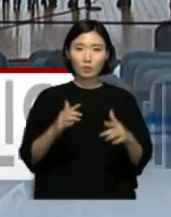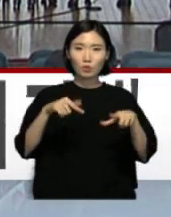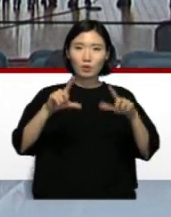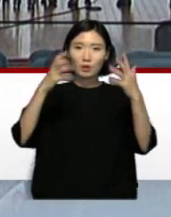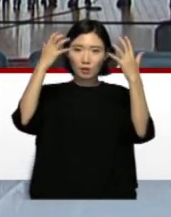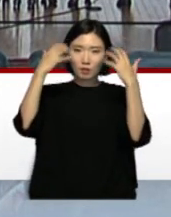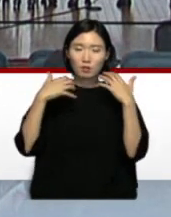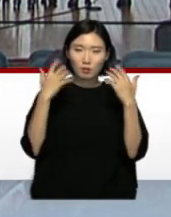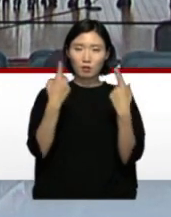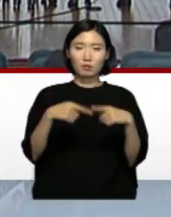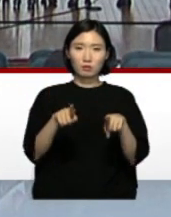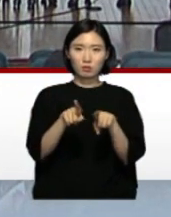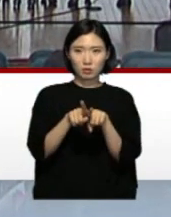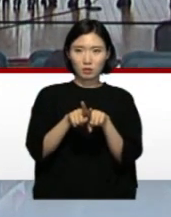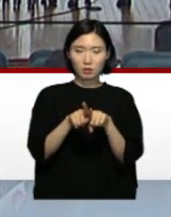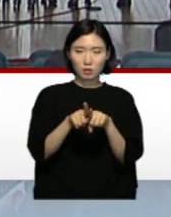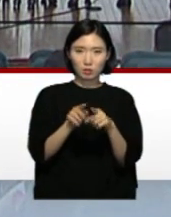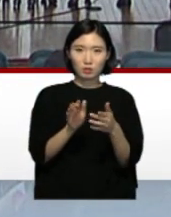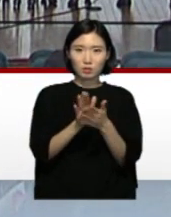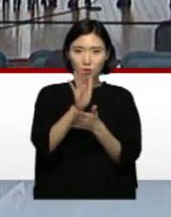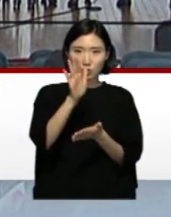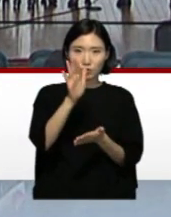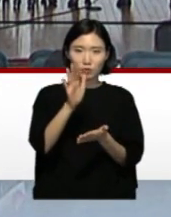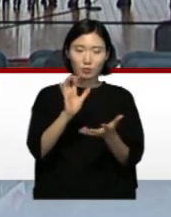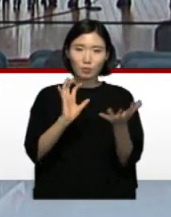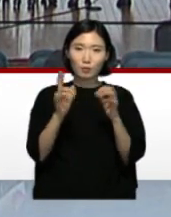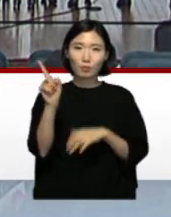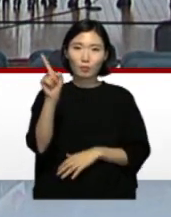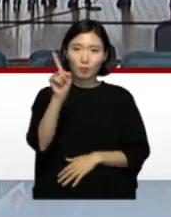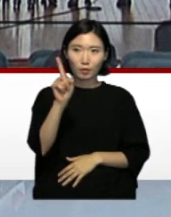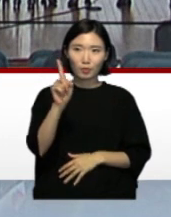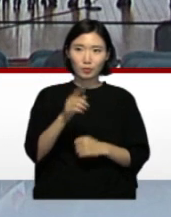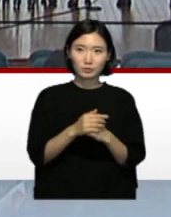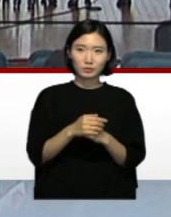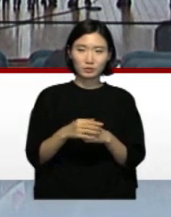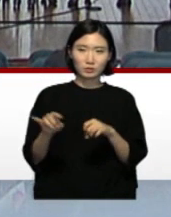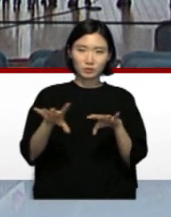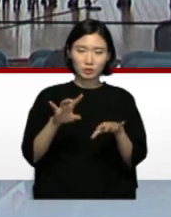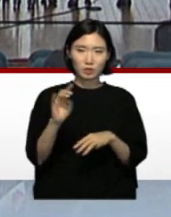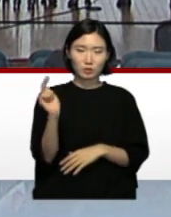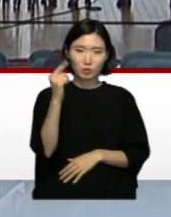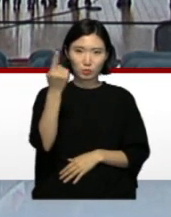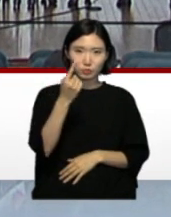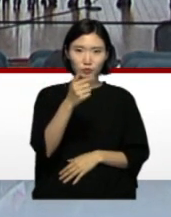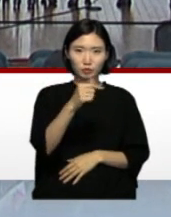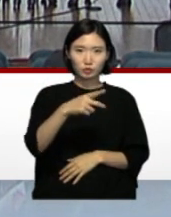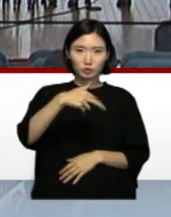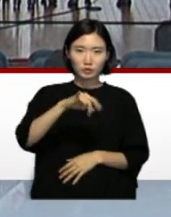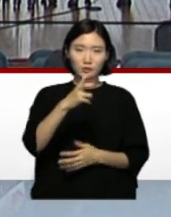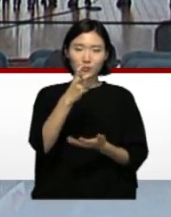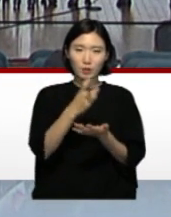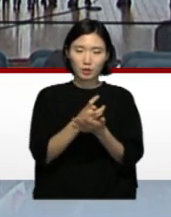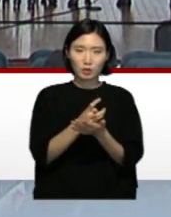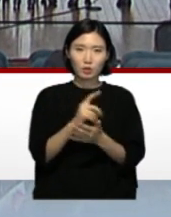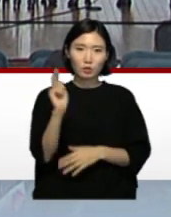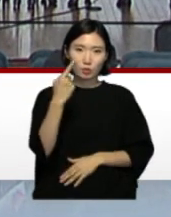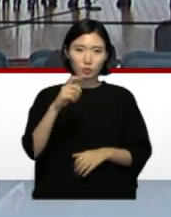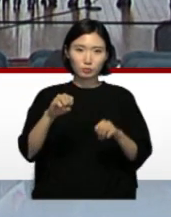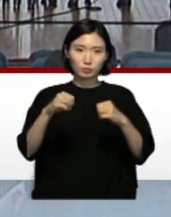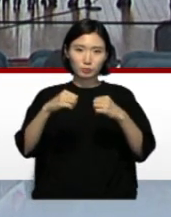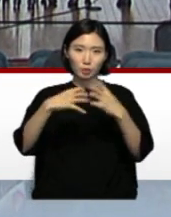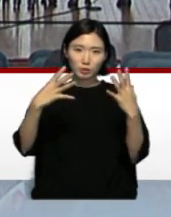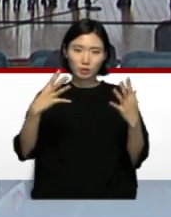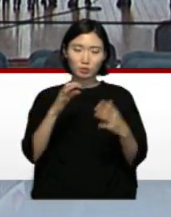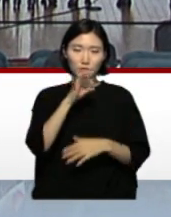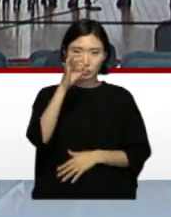올여름 폭염과 함께 뜨거운 논란이 됐던 것, 바로 전기요금 누진제입니다. 소위 요금 폭탄이라 불릴 만큼 국민들의